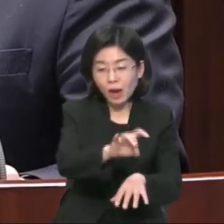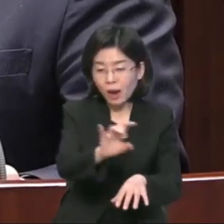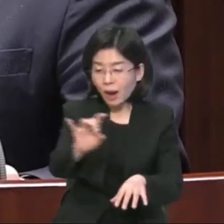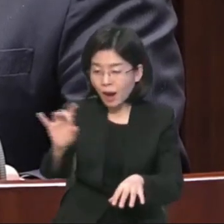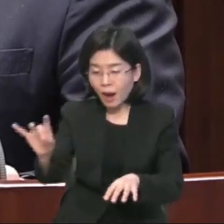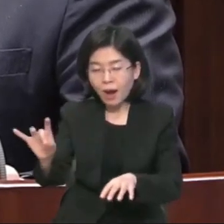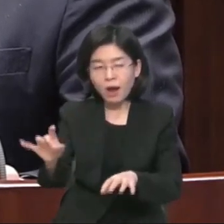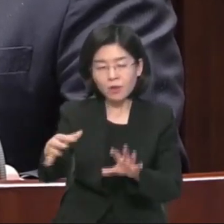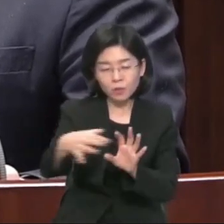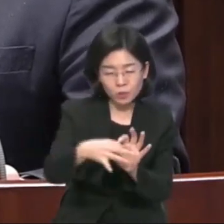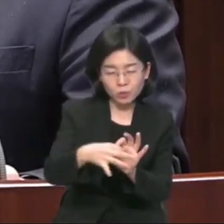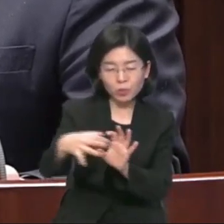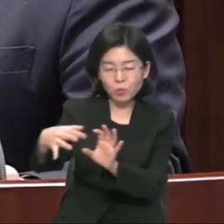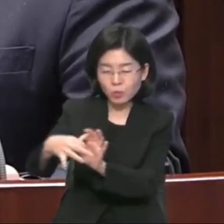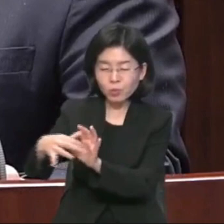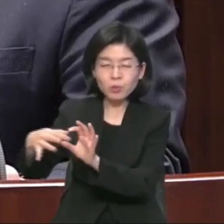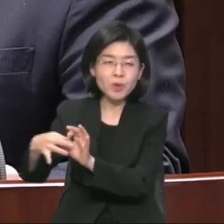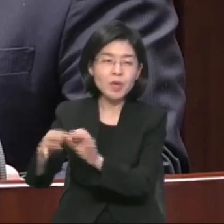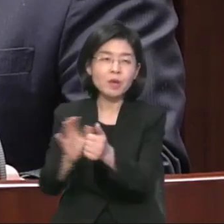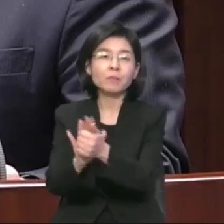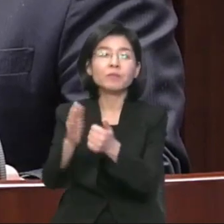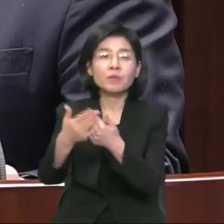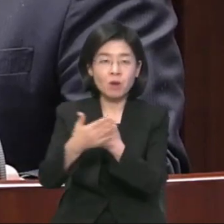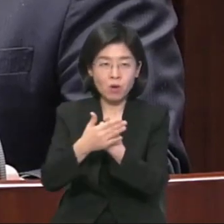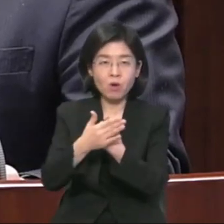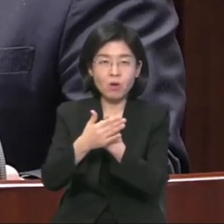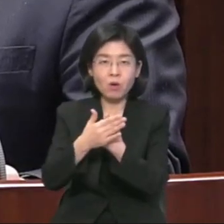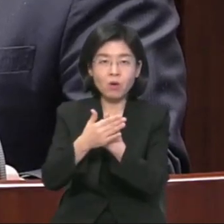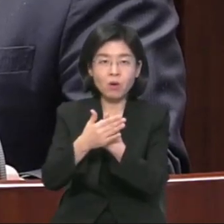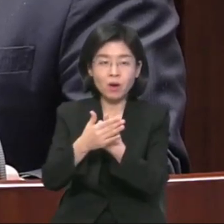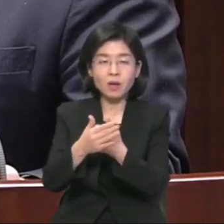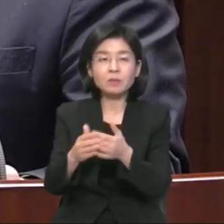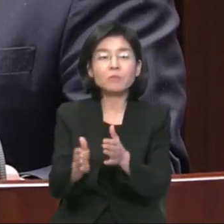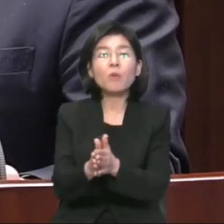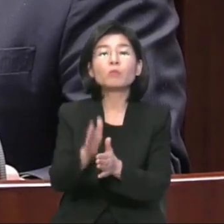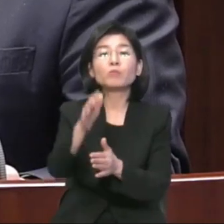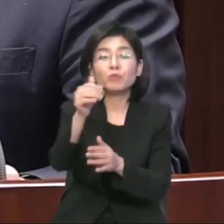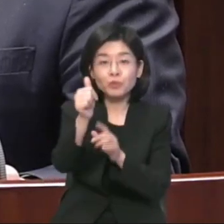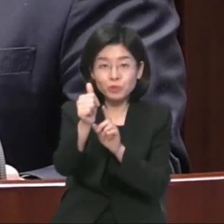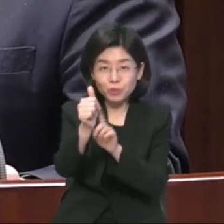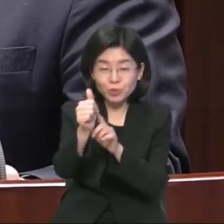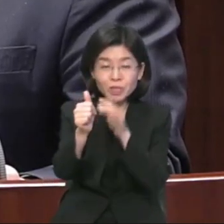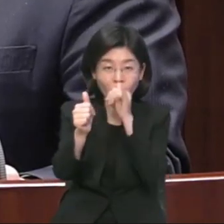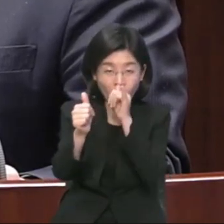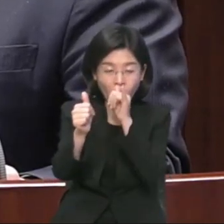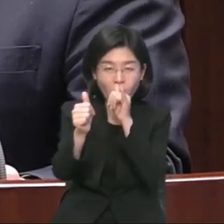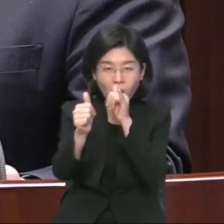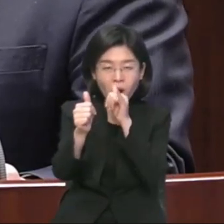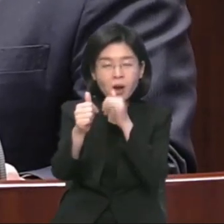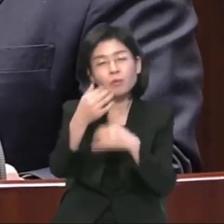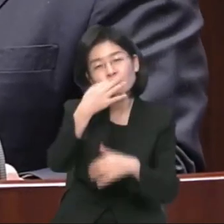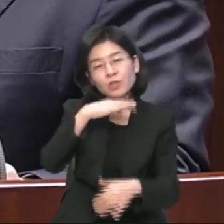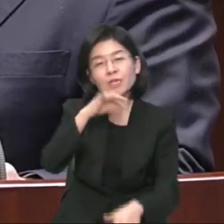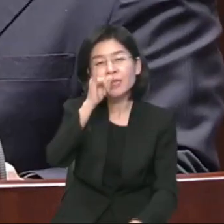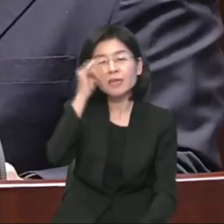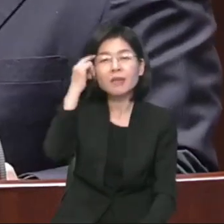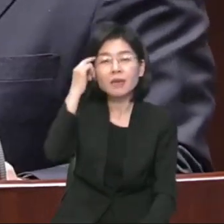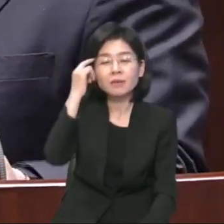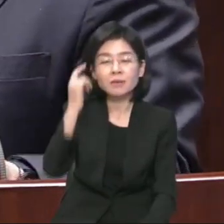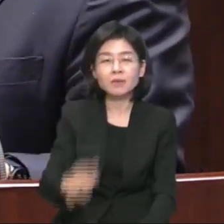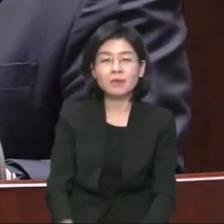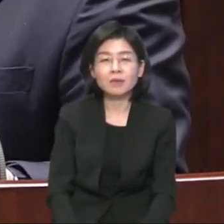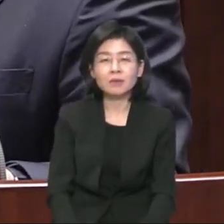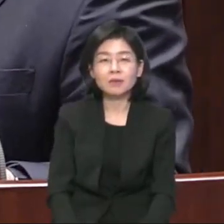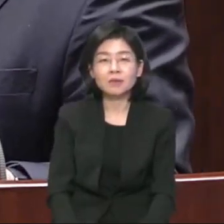유기적으로 소통하고 협력하는 그런 그 본부 같은 게 있으면 매우 도움이 될 거라고 생각합니다. 예,